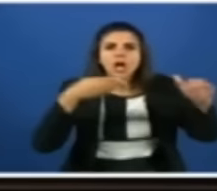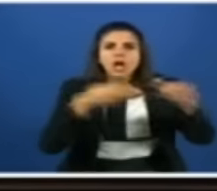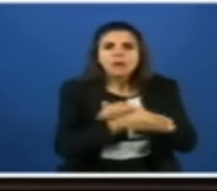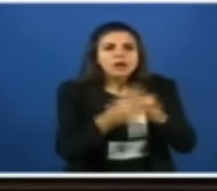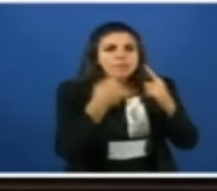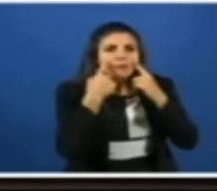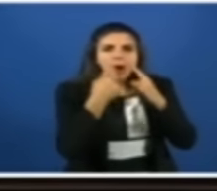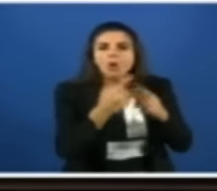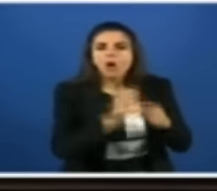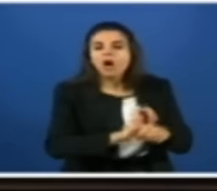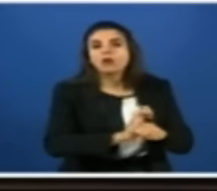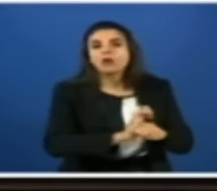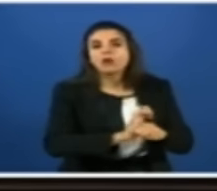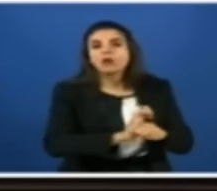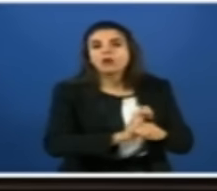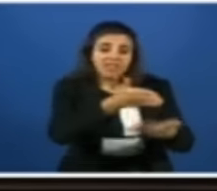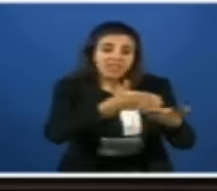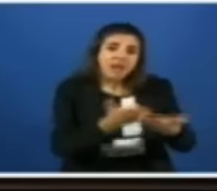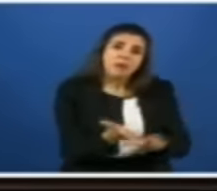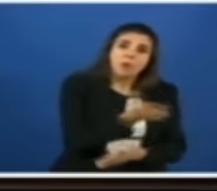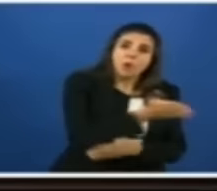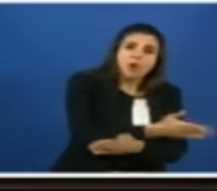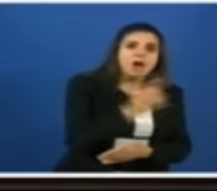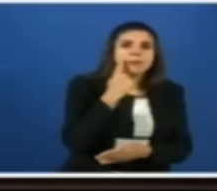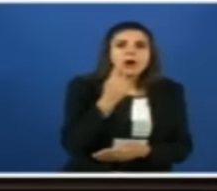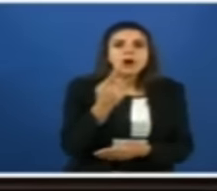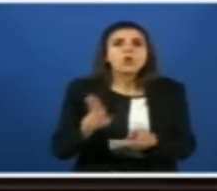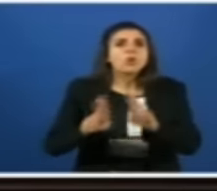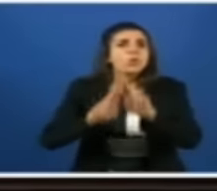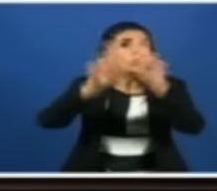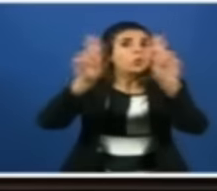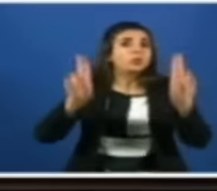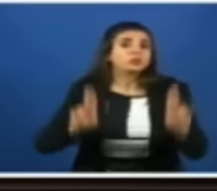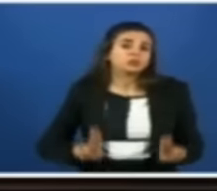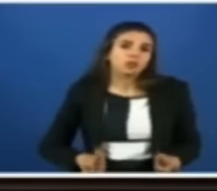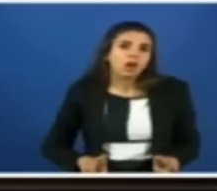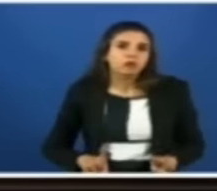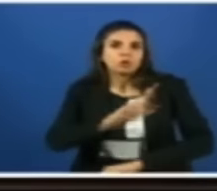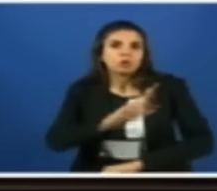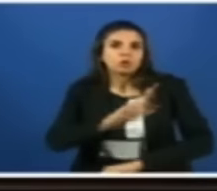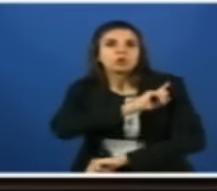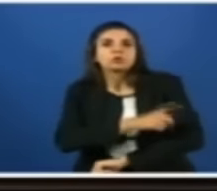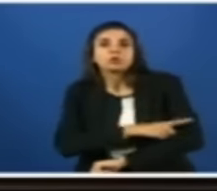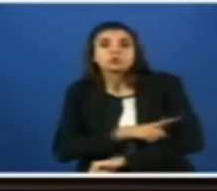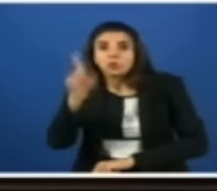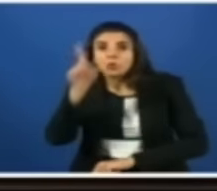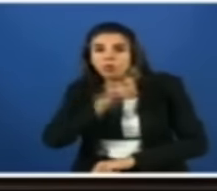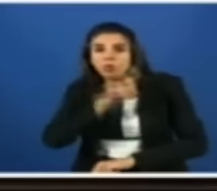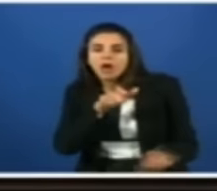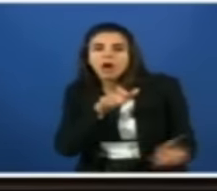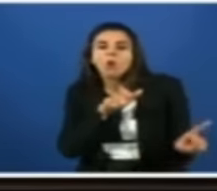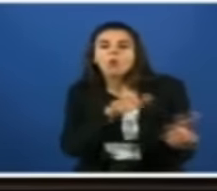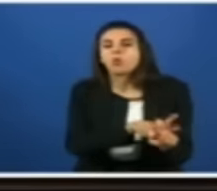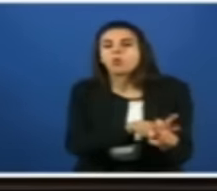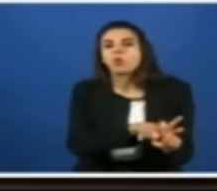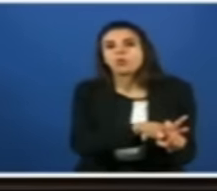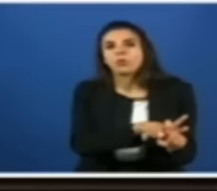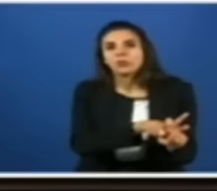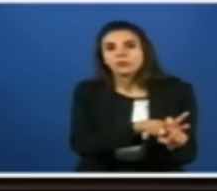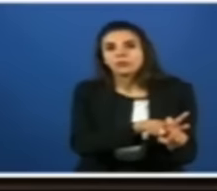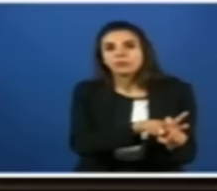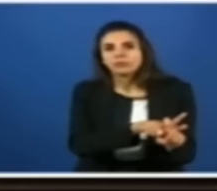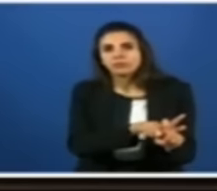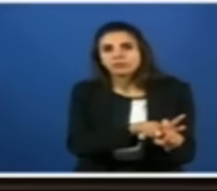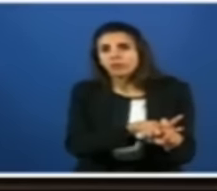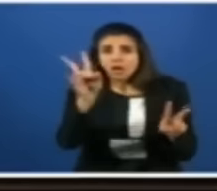geçmiştir. Diğer yarısı da uluslararası güç sayesinde korunmaktadır.